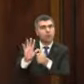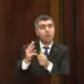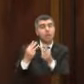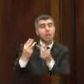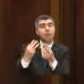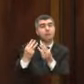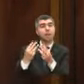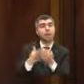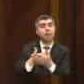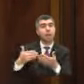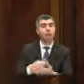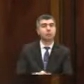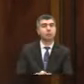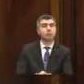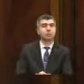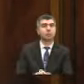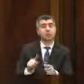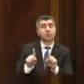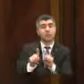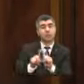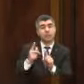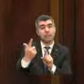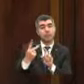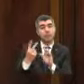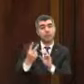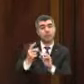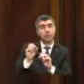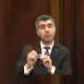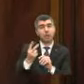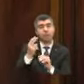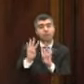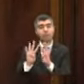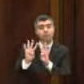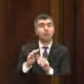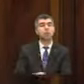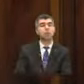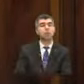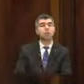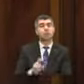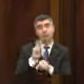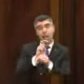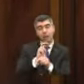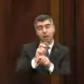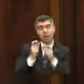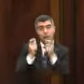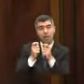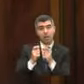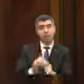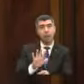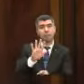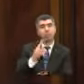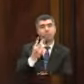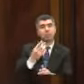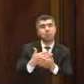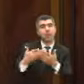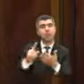مليار بنسبة تفوق 27%. 2018 بلغ قرض الدين الممنوح 25 مليار